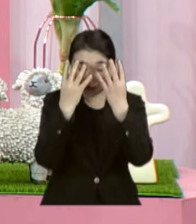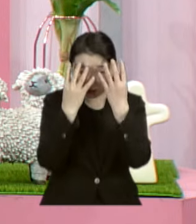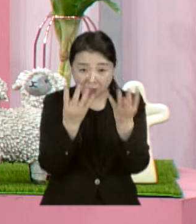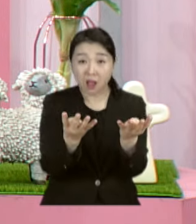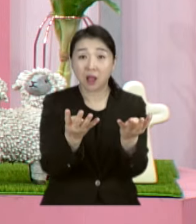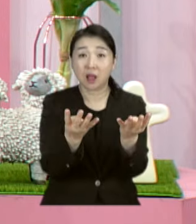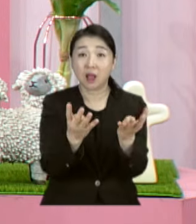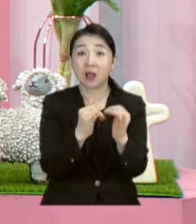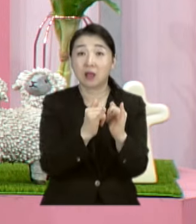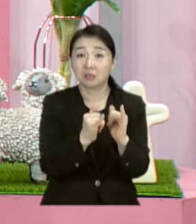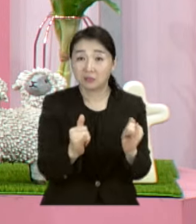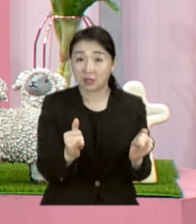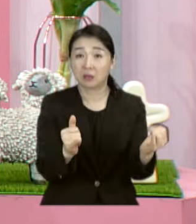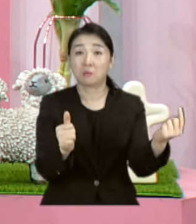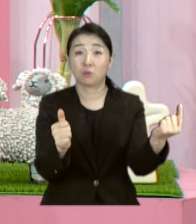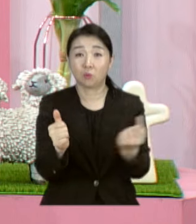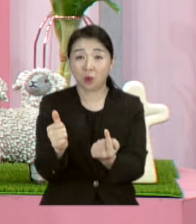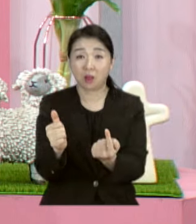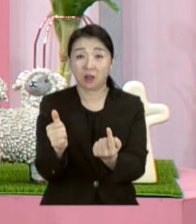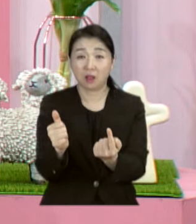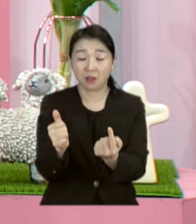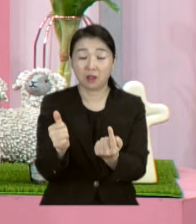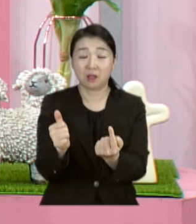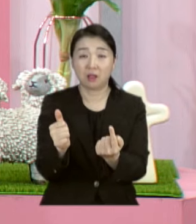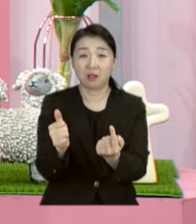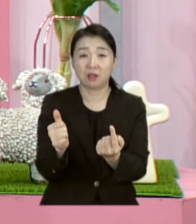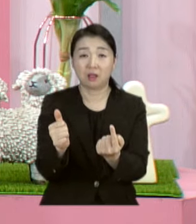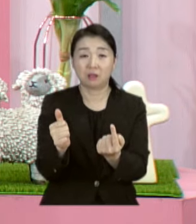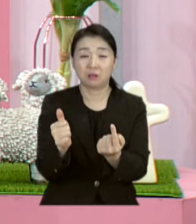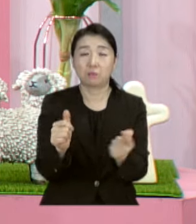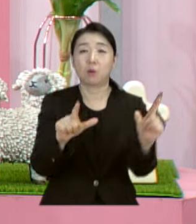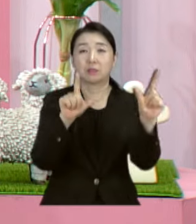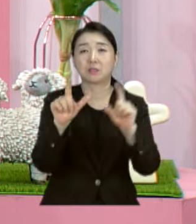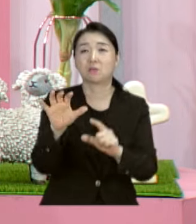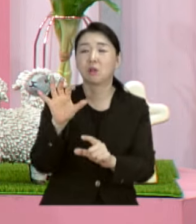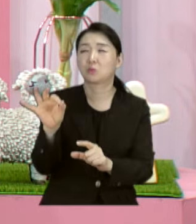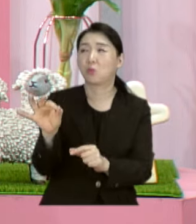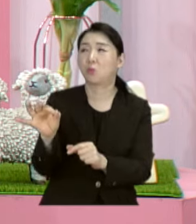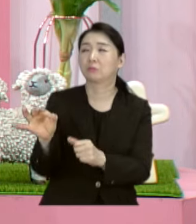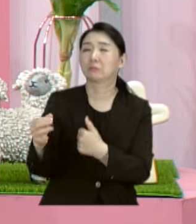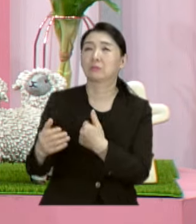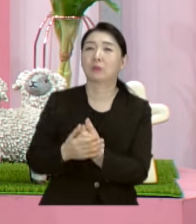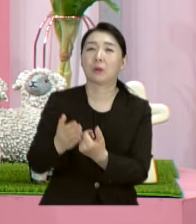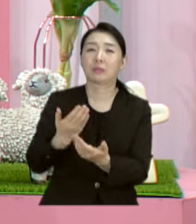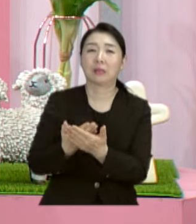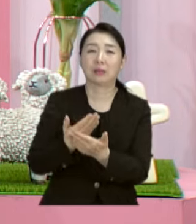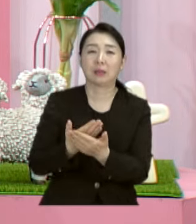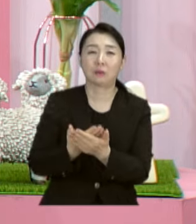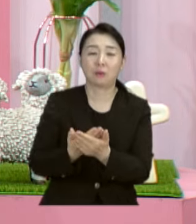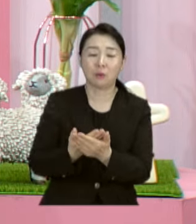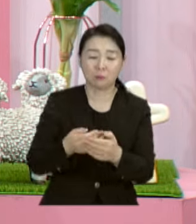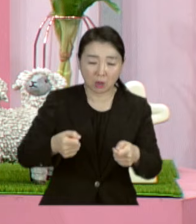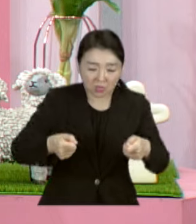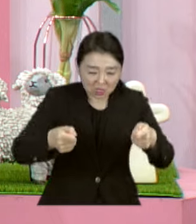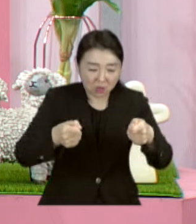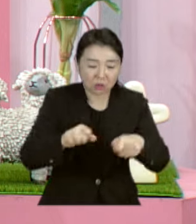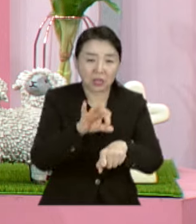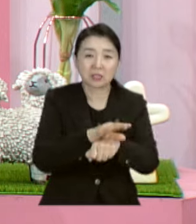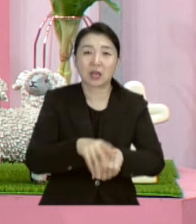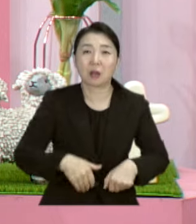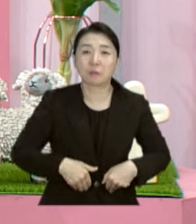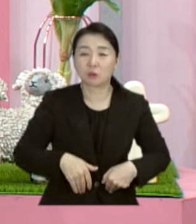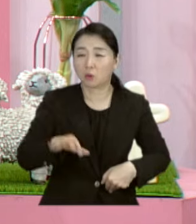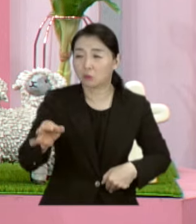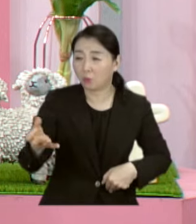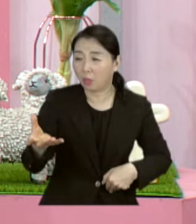분들 그분들이 와 가지고 뭐 생활 자금을 대라. 리어카를 사야 되니까 리어카 살